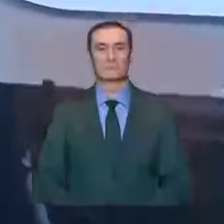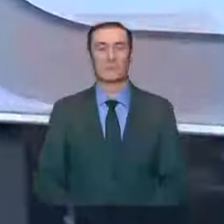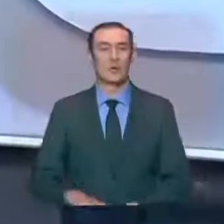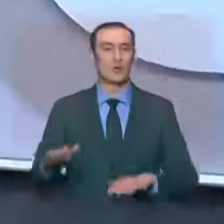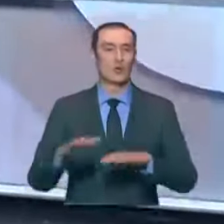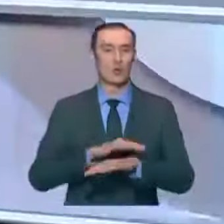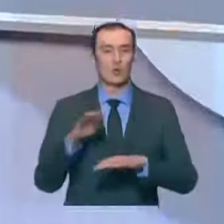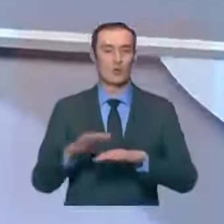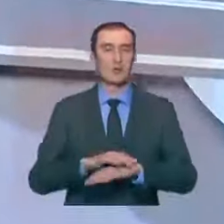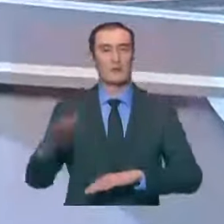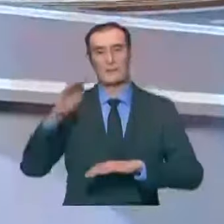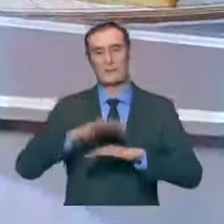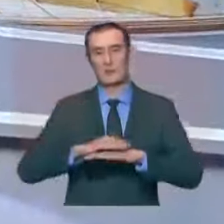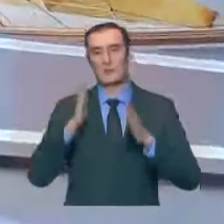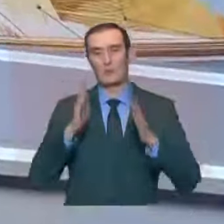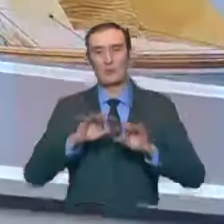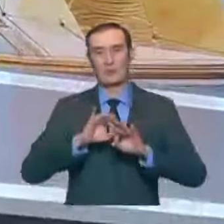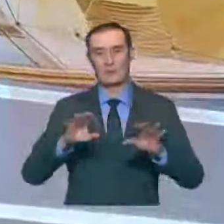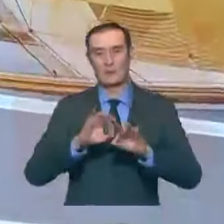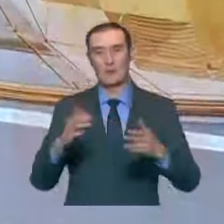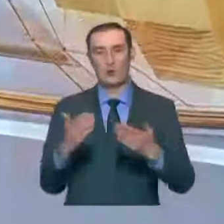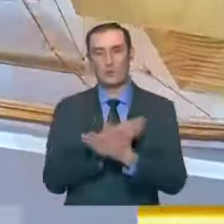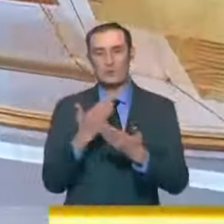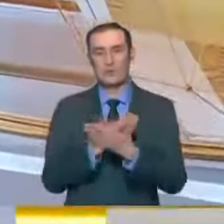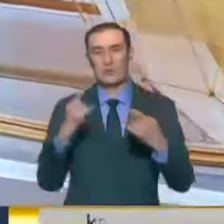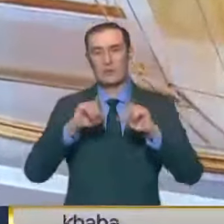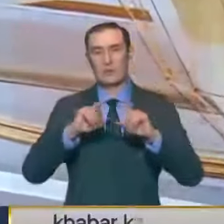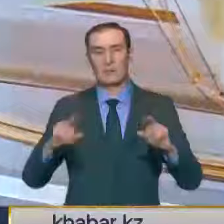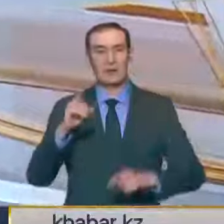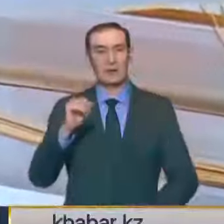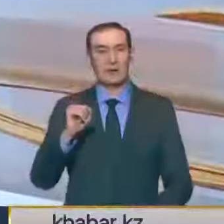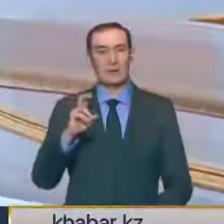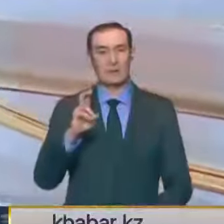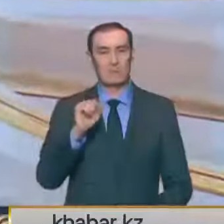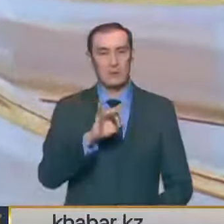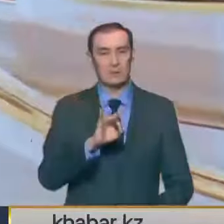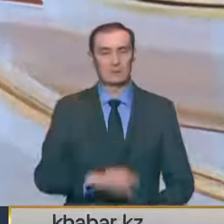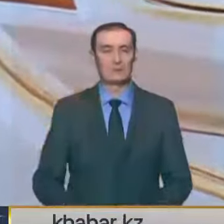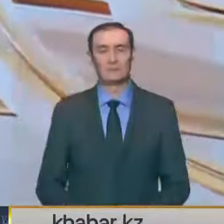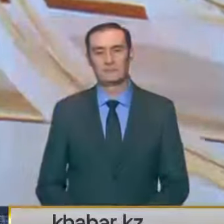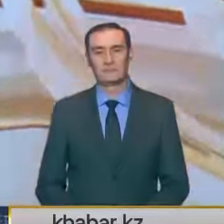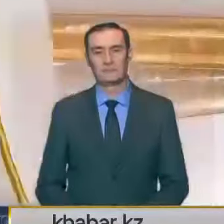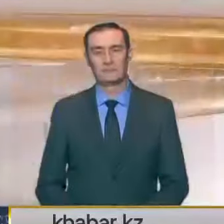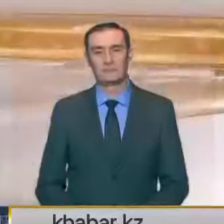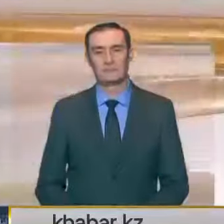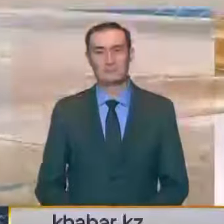Добрый вечер в прямом эфире новости в студии работает Кира Кане болодя сурдоперевод обеспечивает Хасан Исраилов и коротко о